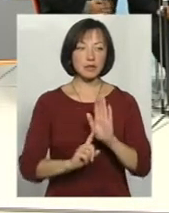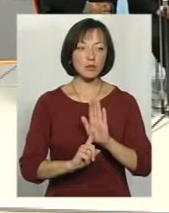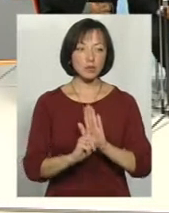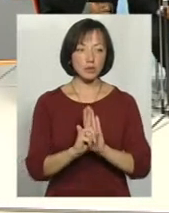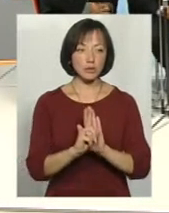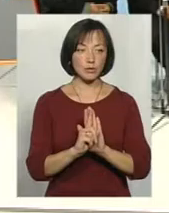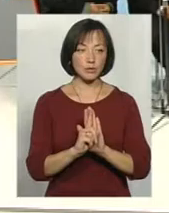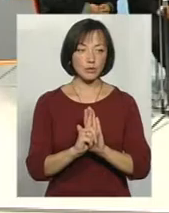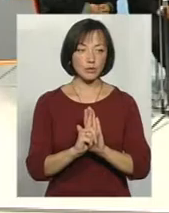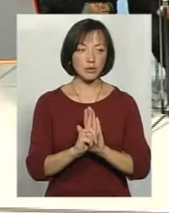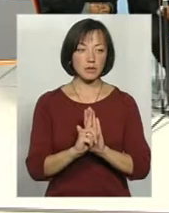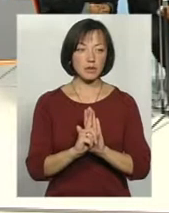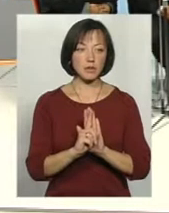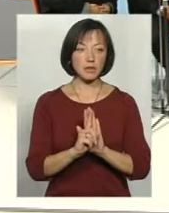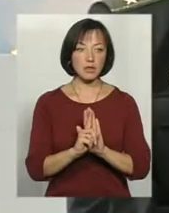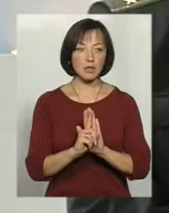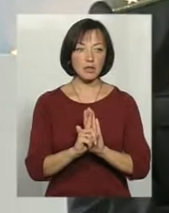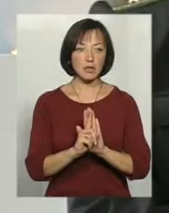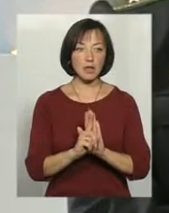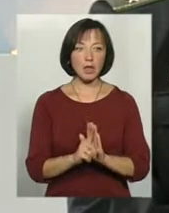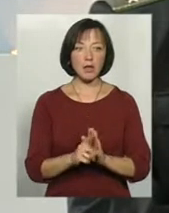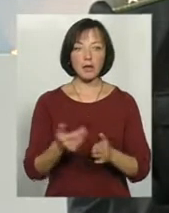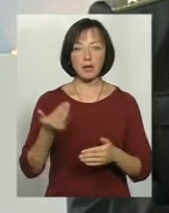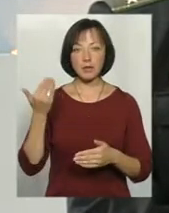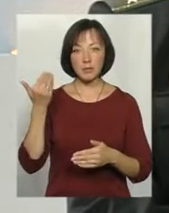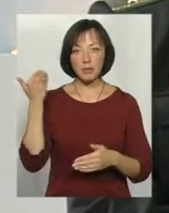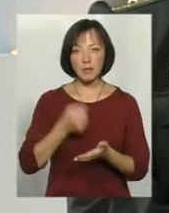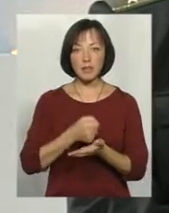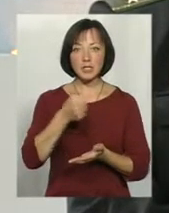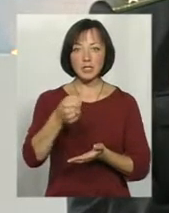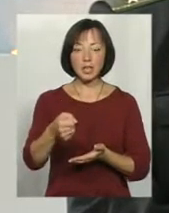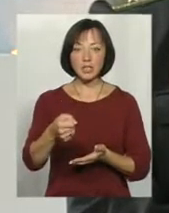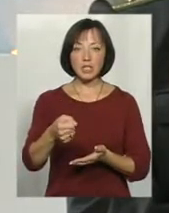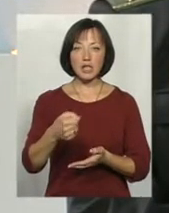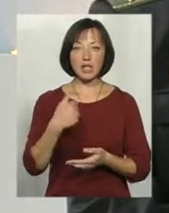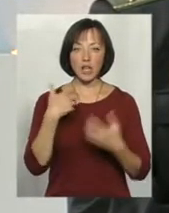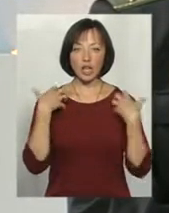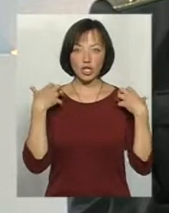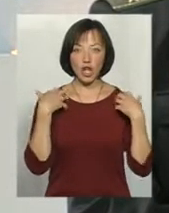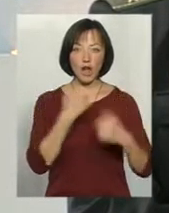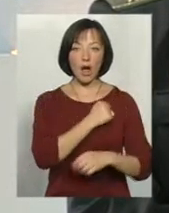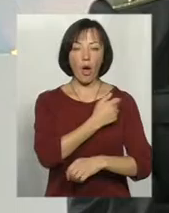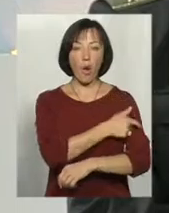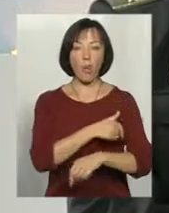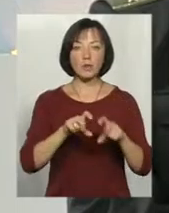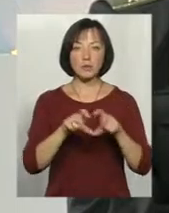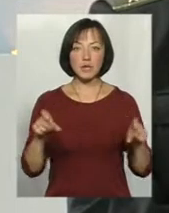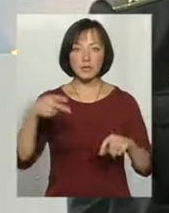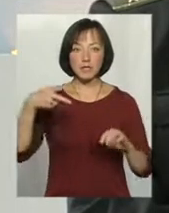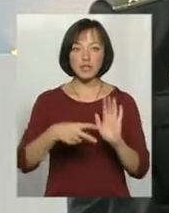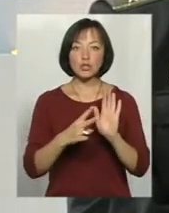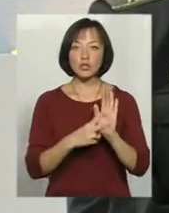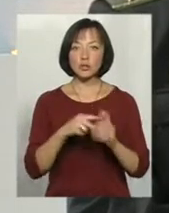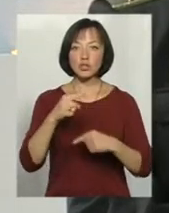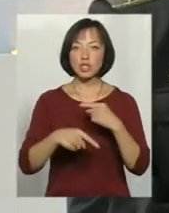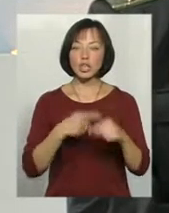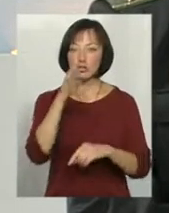да, призначення свого на посаду начальника госпіталю. Це був 2007 рік, майже через 4